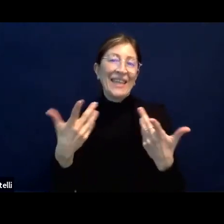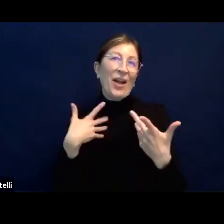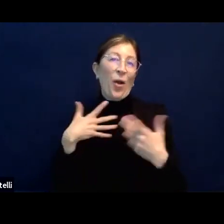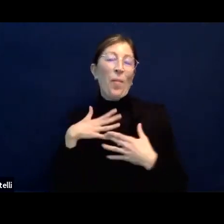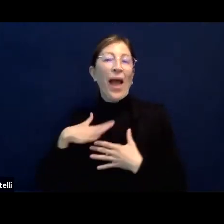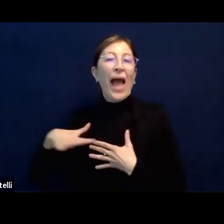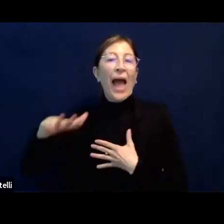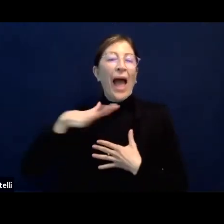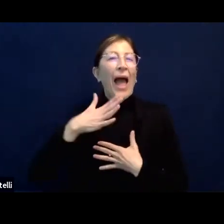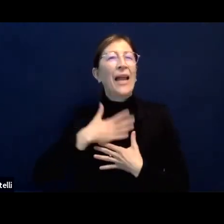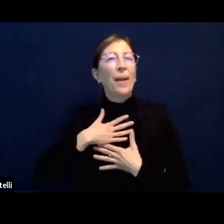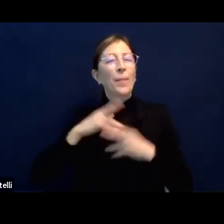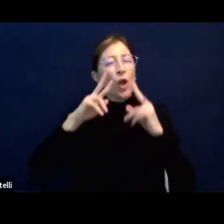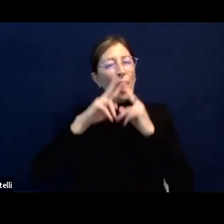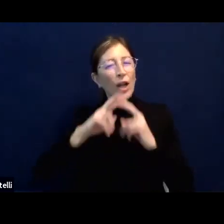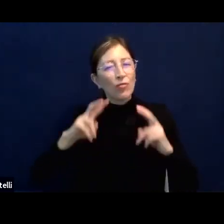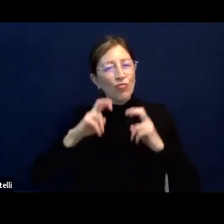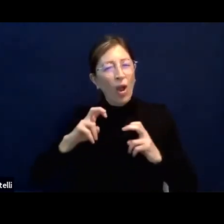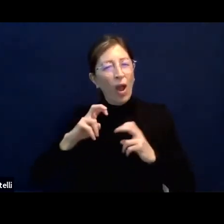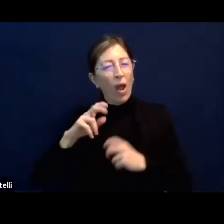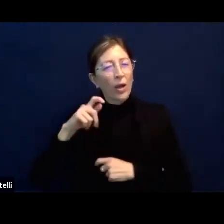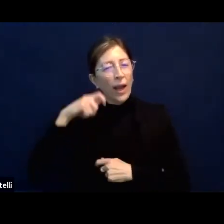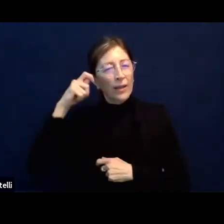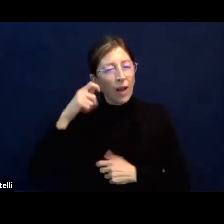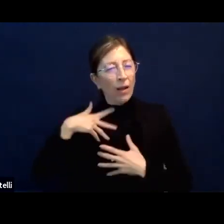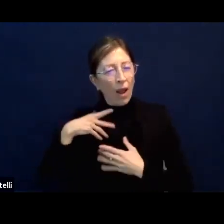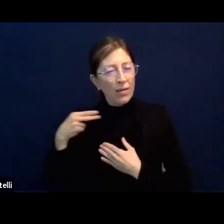di ricerca, di interesse da tanti anni,